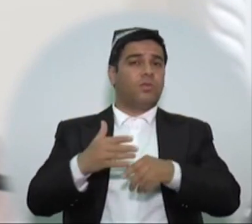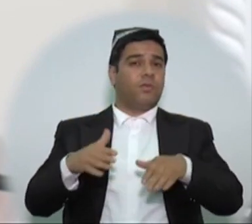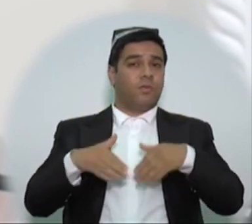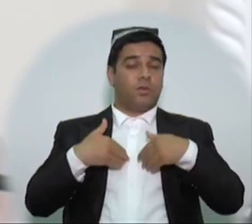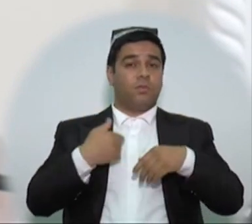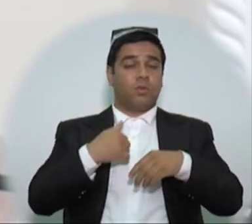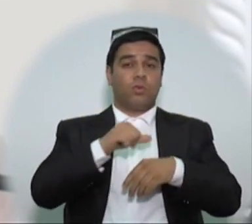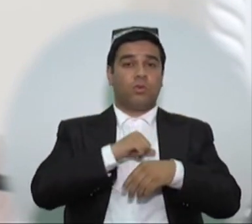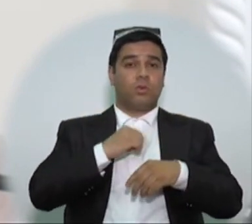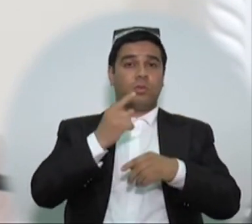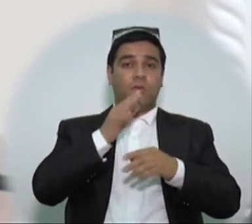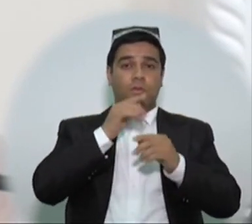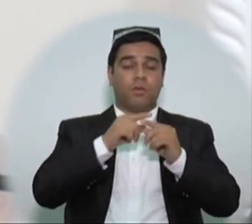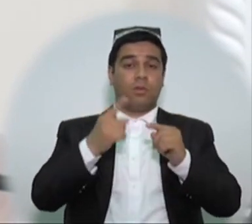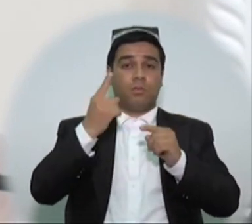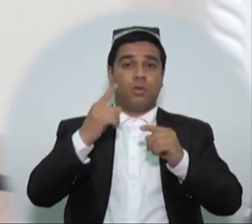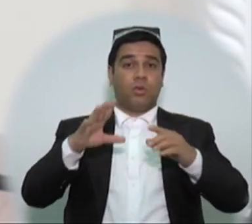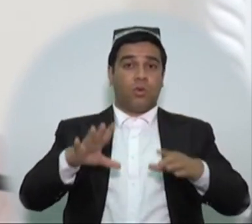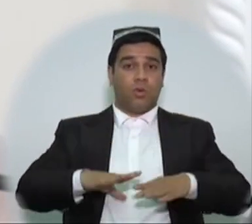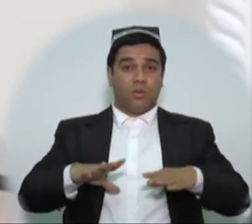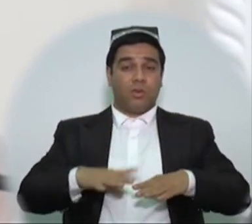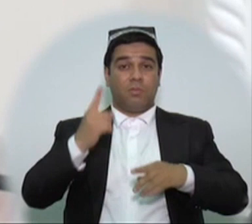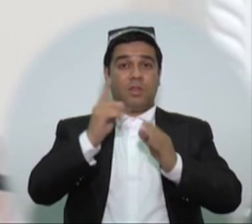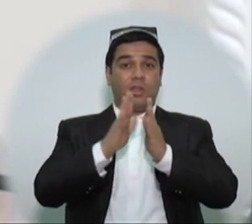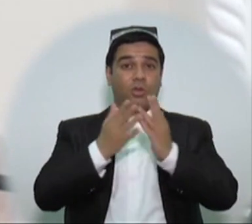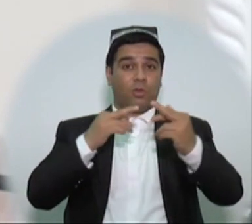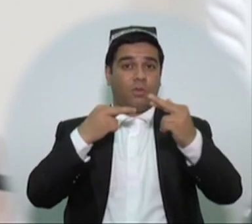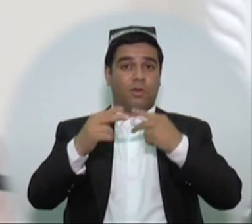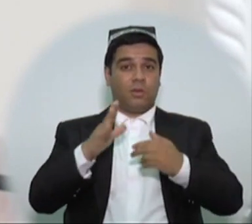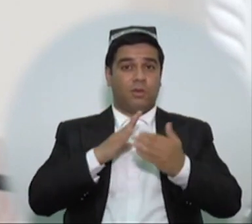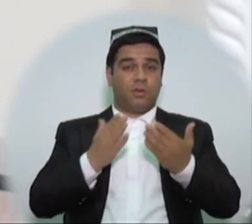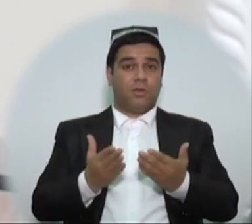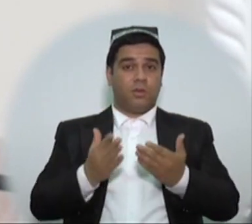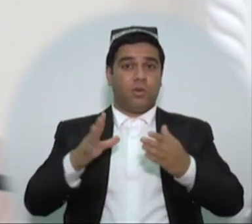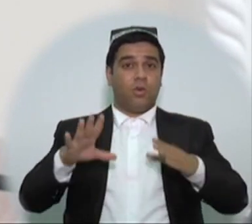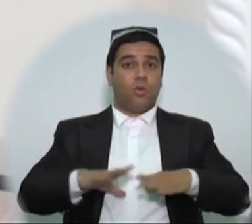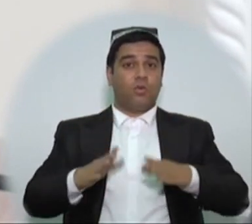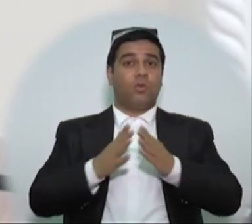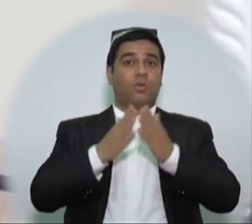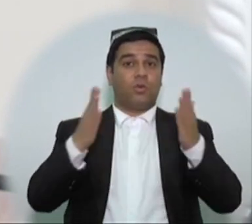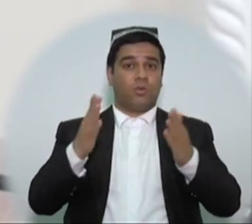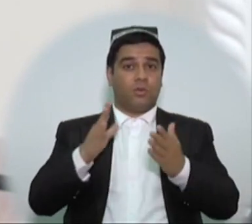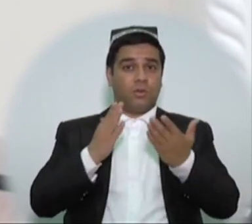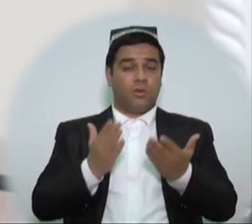o'zimiz bir vaqtida bitta otga bitta kitobni almashtirganmiz. Ot katta narsa endi u